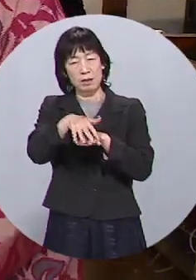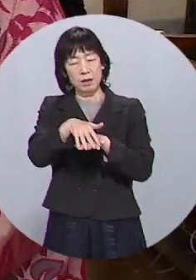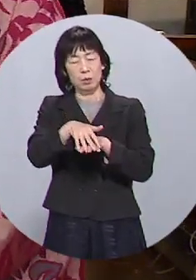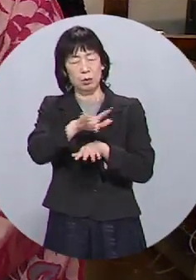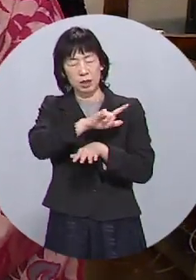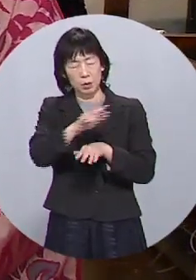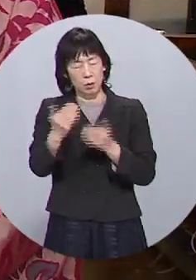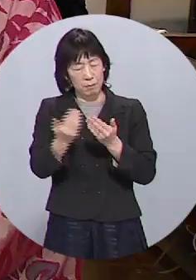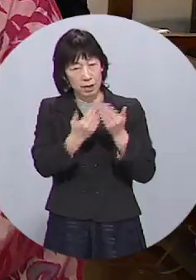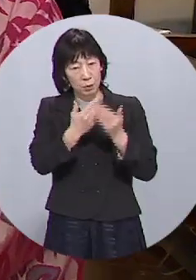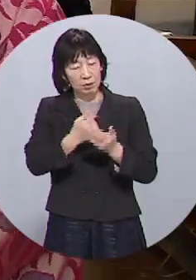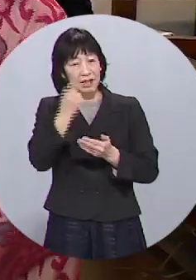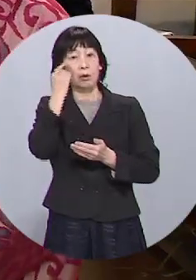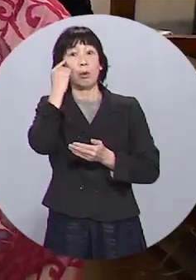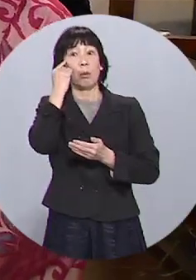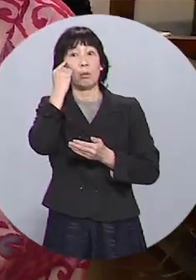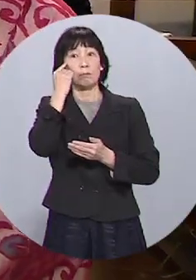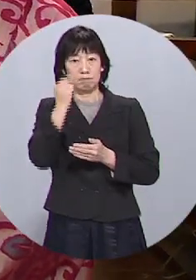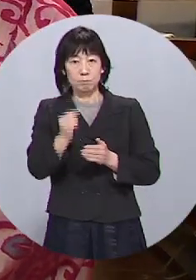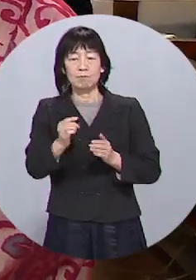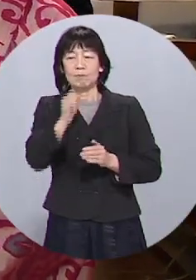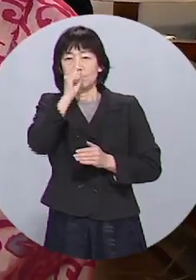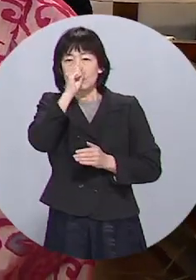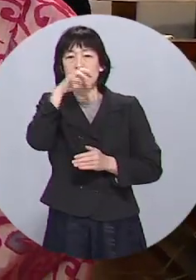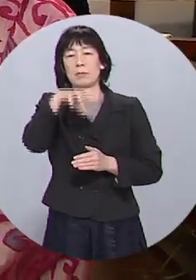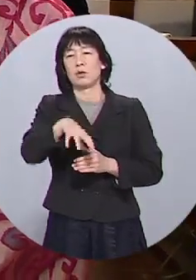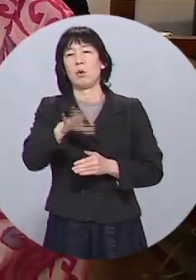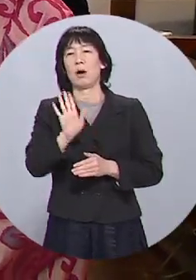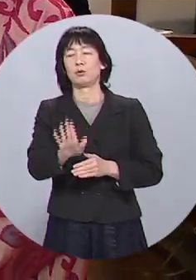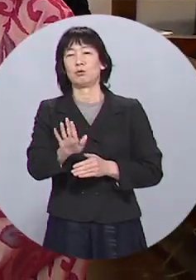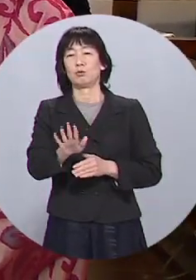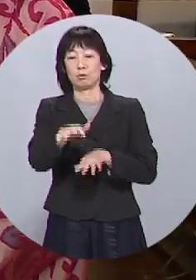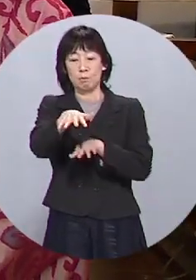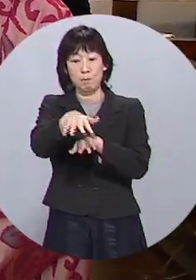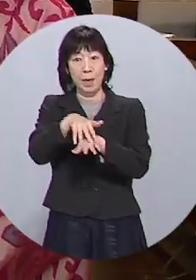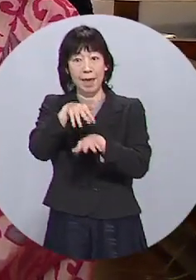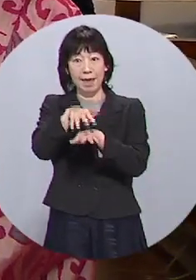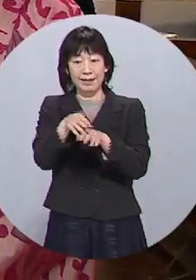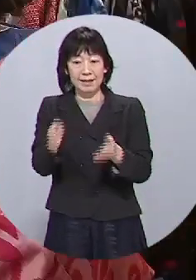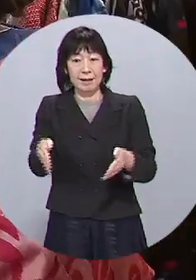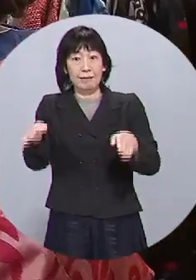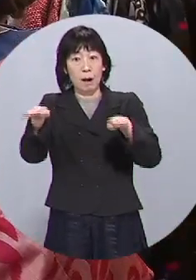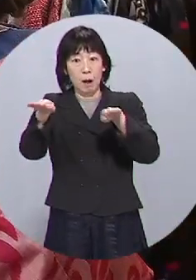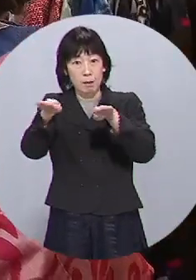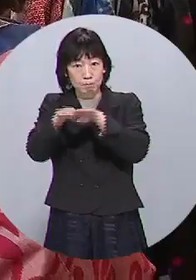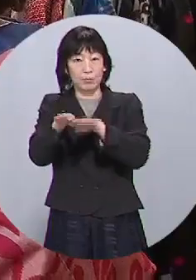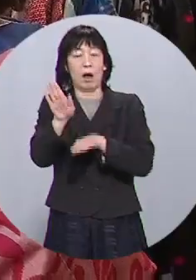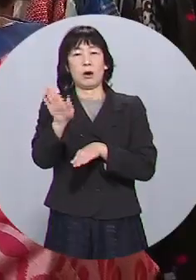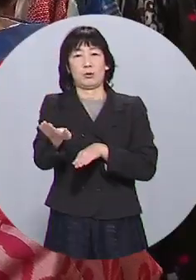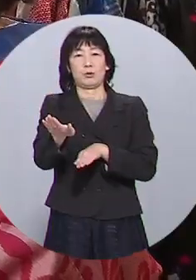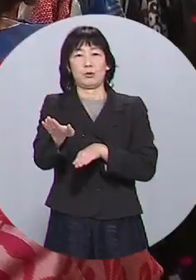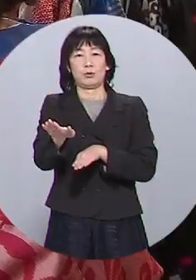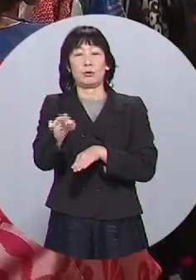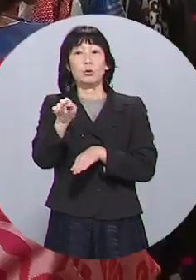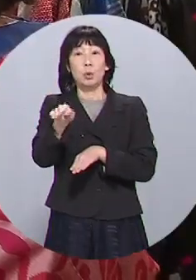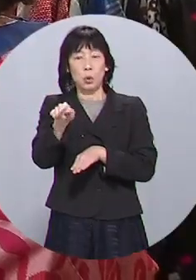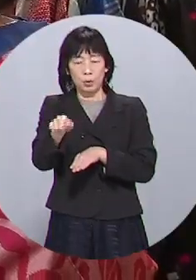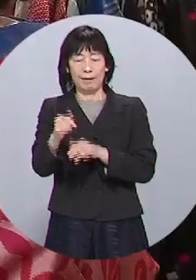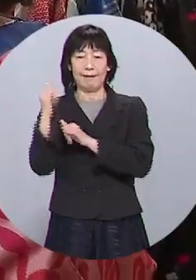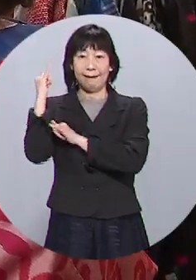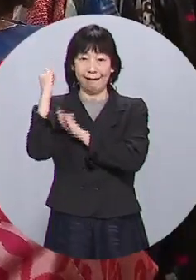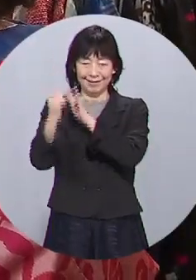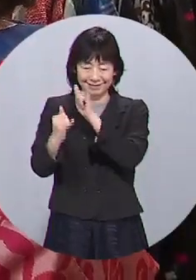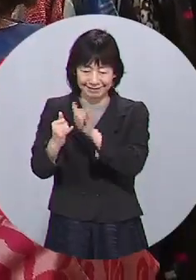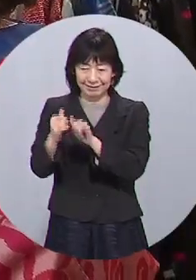なっちゃいました。 じゃあちょうどいい場所があります。秩父にですね、秩父銘仙館というところがあって、 はい、 秩父銘仙のその歴史